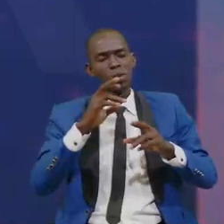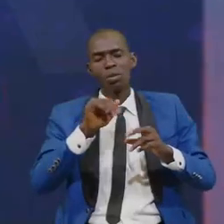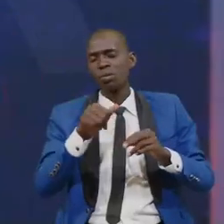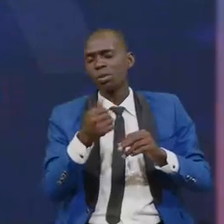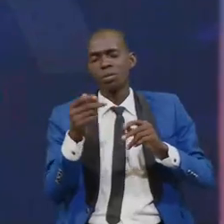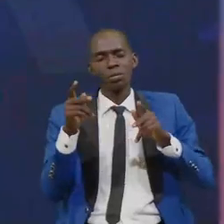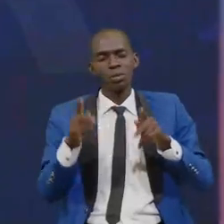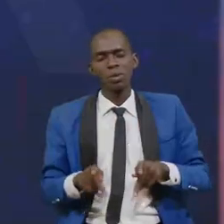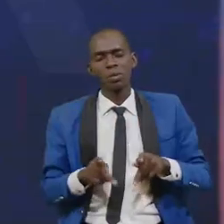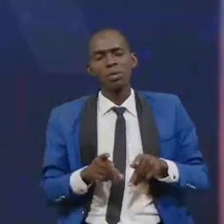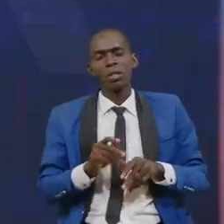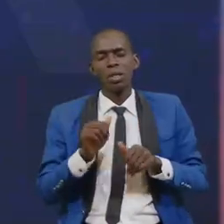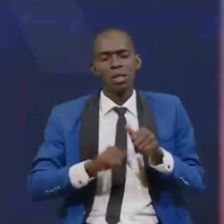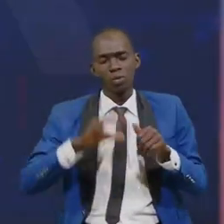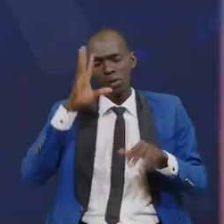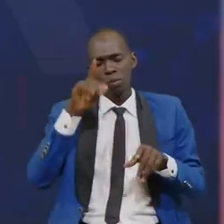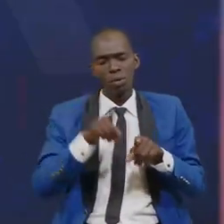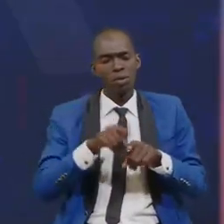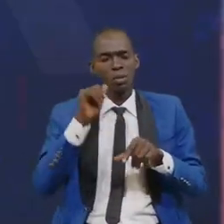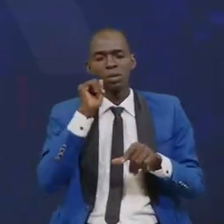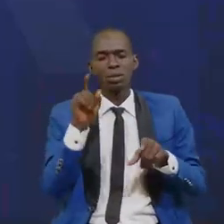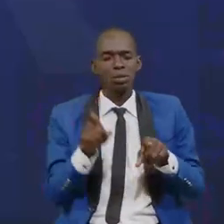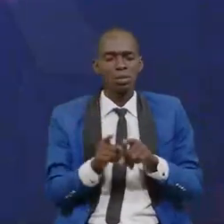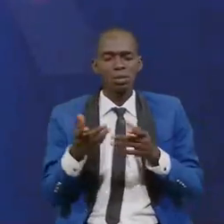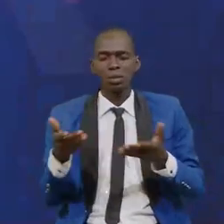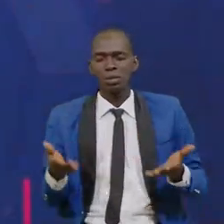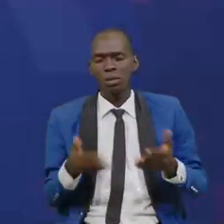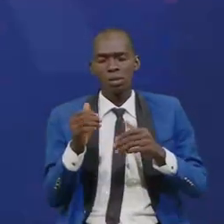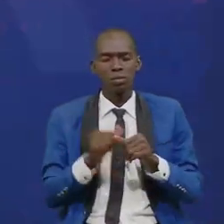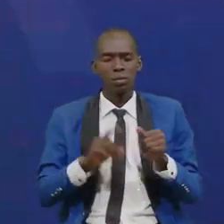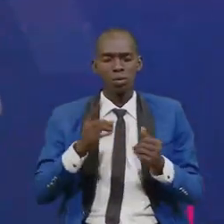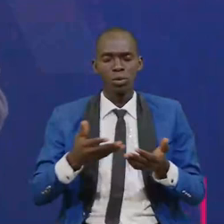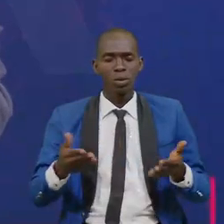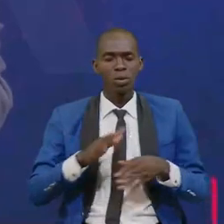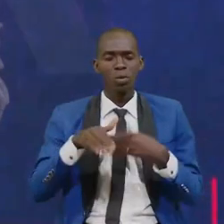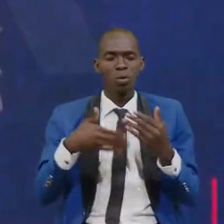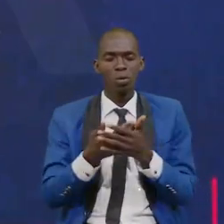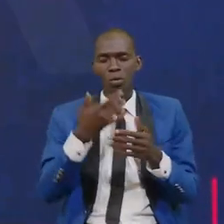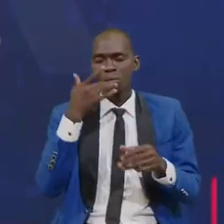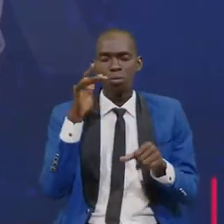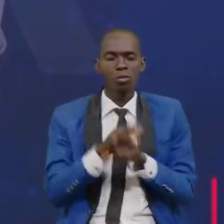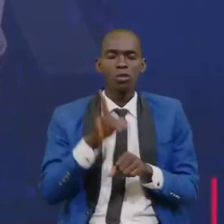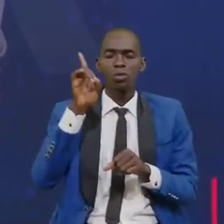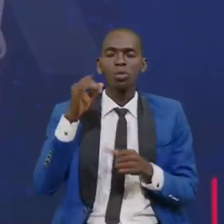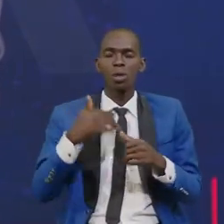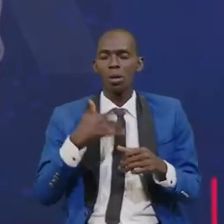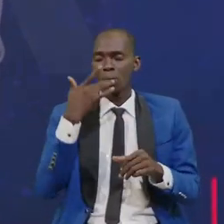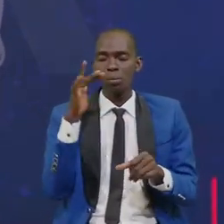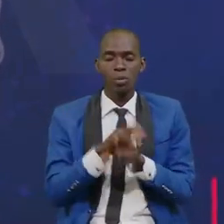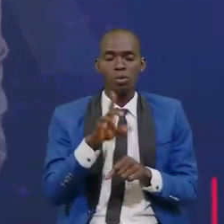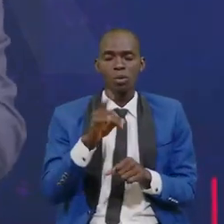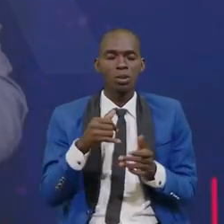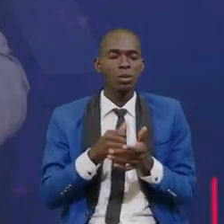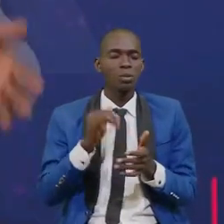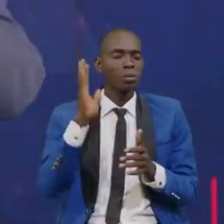Tout frère ici, toute sœur ici, tous ceux qui sont ici, toutes les promesses que tu as faites, je prie qu'elles soient oui